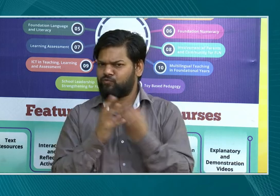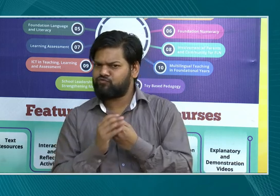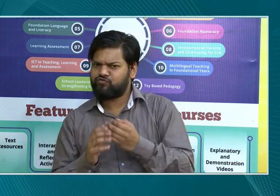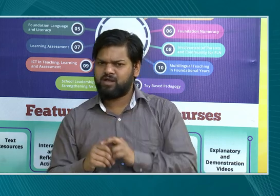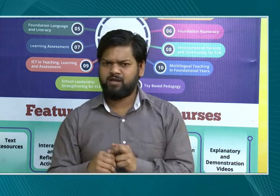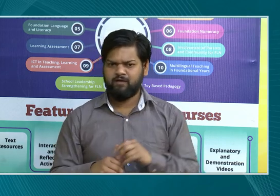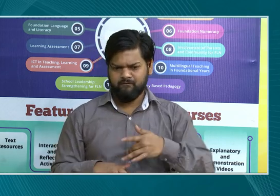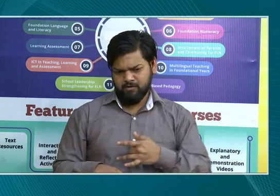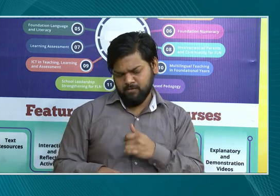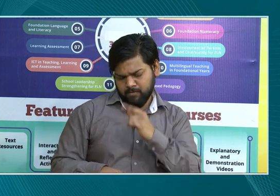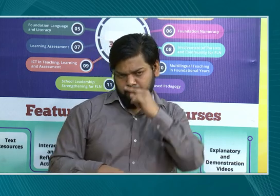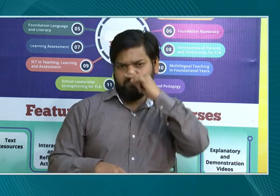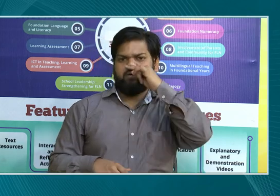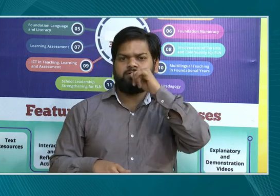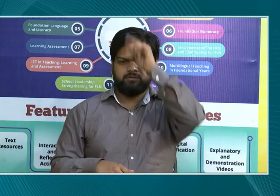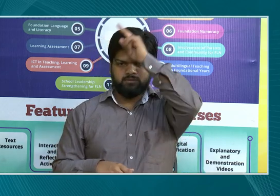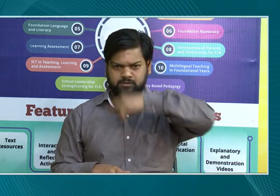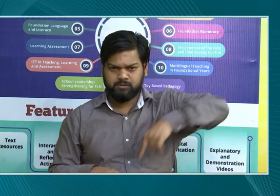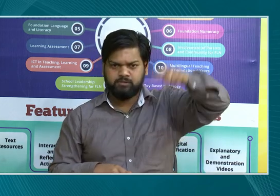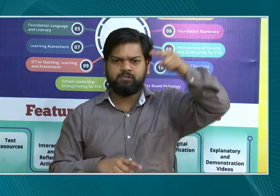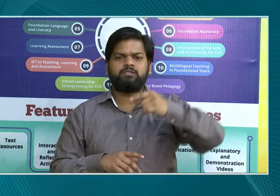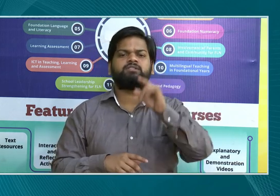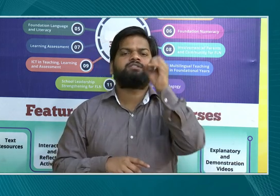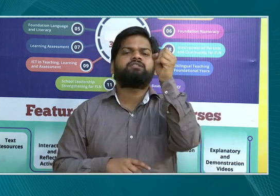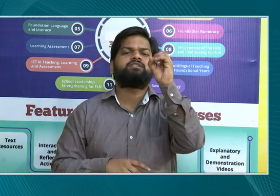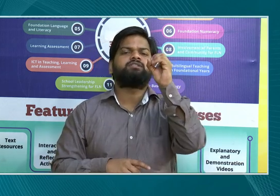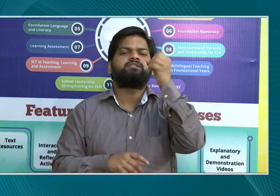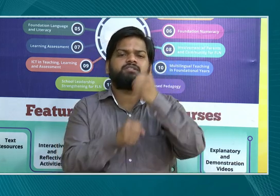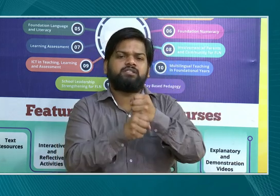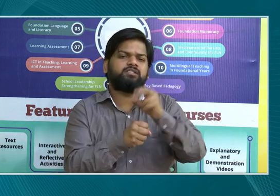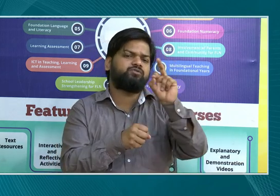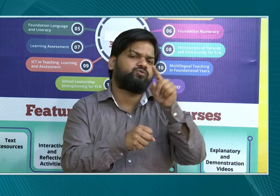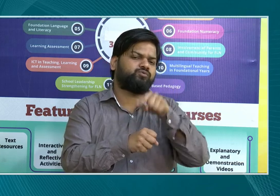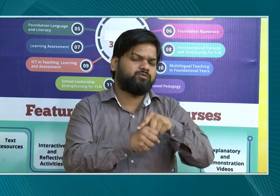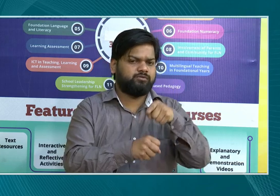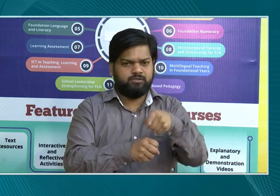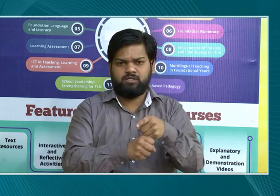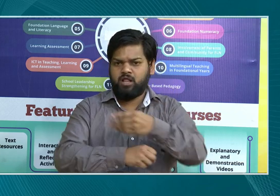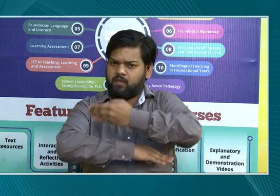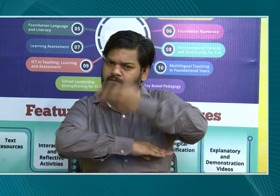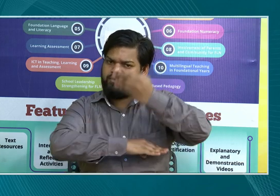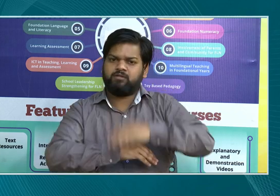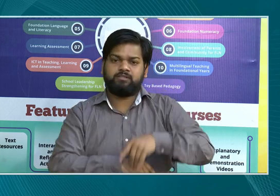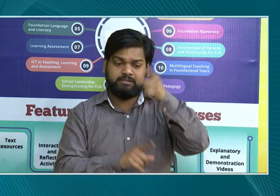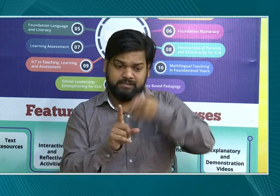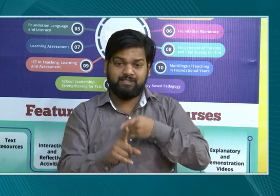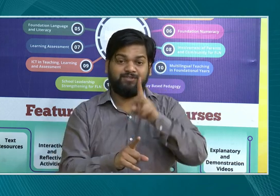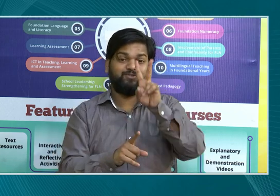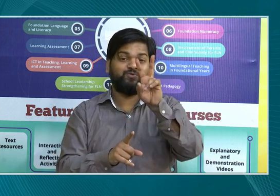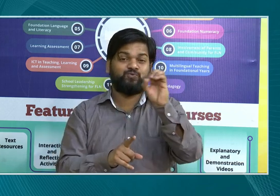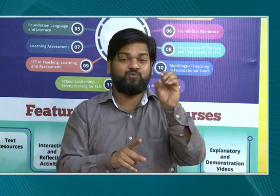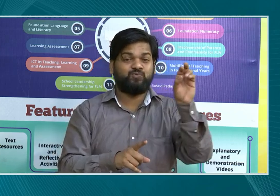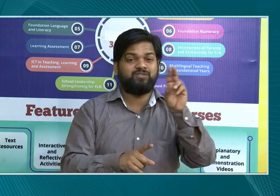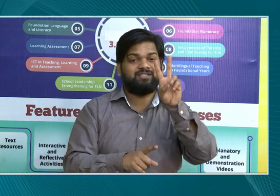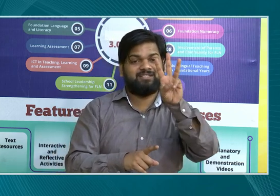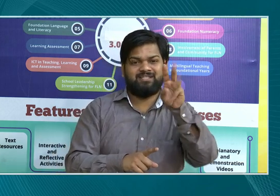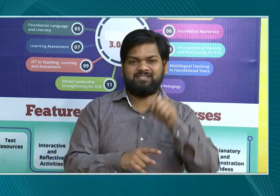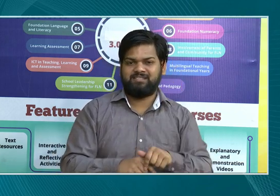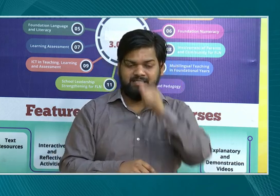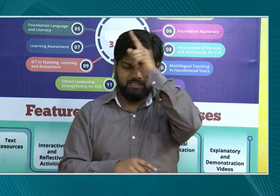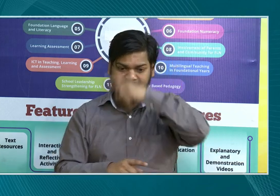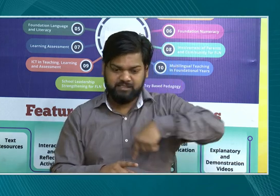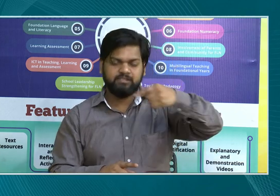इंडिया एडम डी g20 प्रेसीडेंसी एंड विल कॉइन इन डी g20 लीडर सबमिट फॉर डी फर्स्ट टाइम इन डी कंट्री इन 2023 एनीमेशन दीपाली कमिटेड